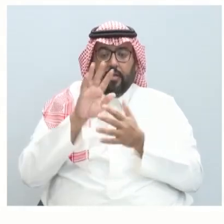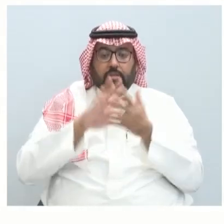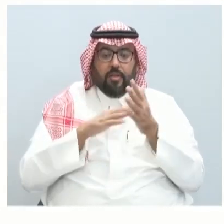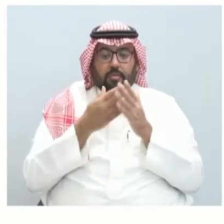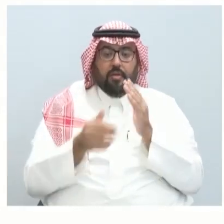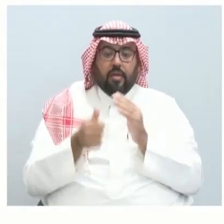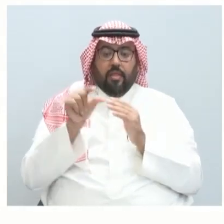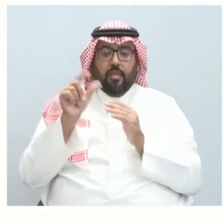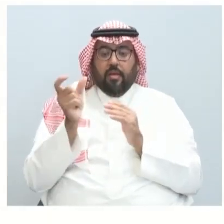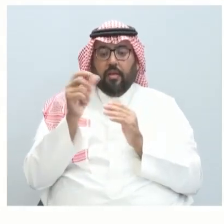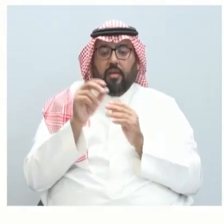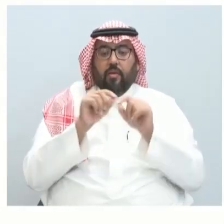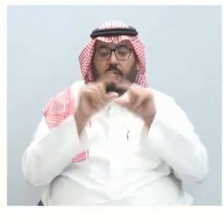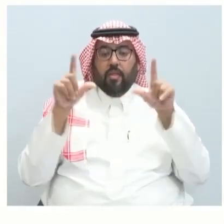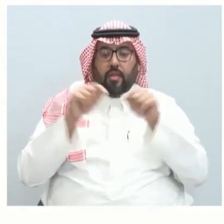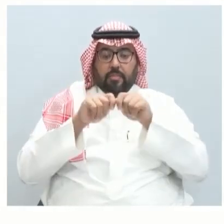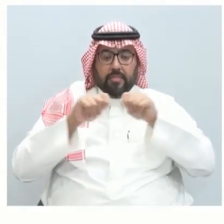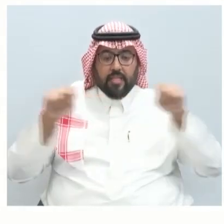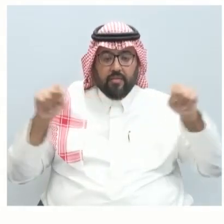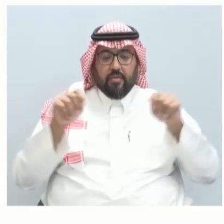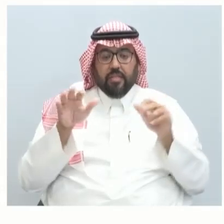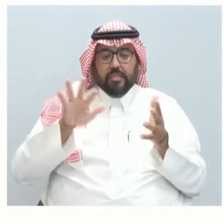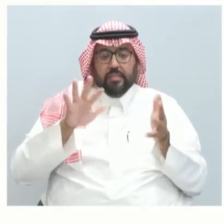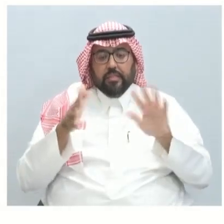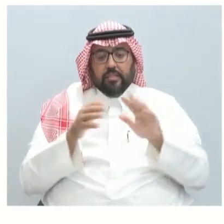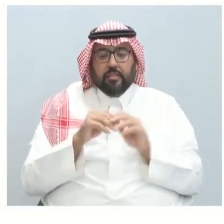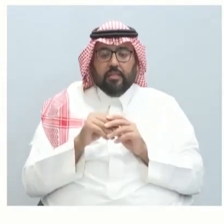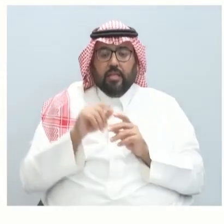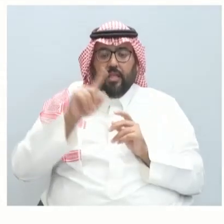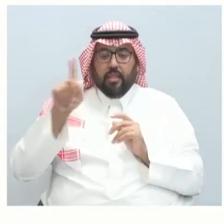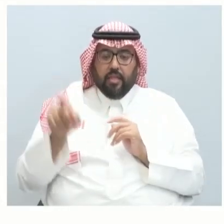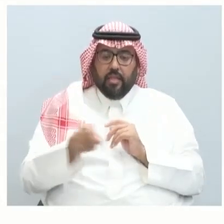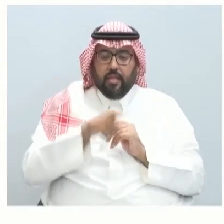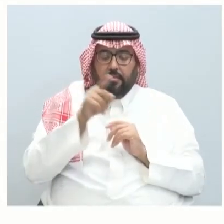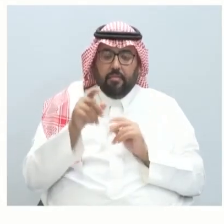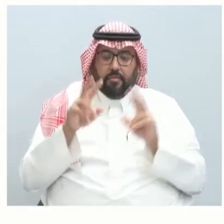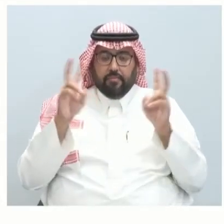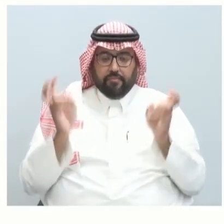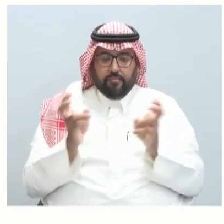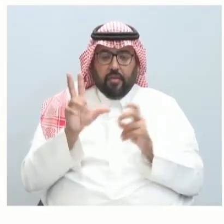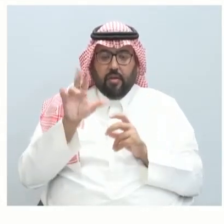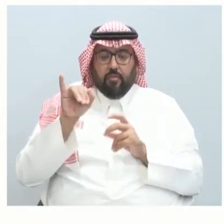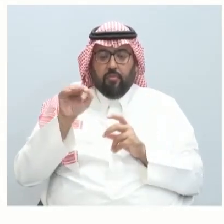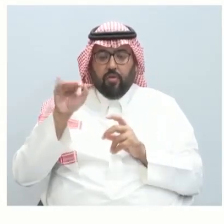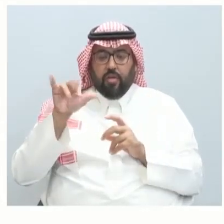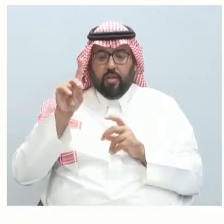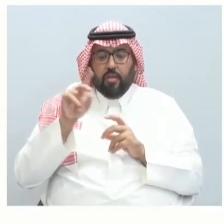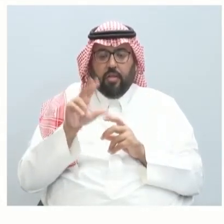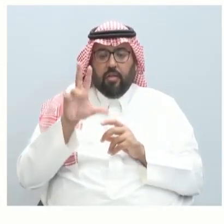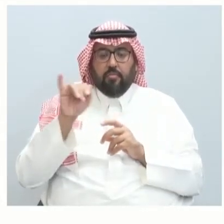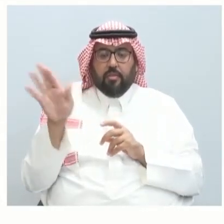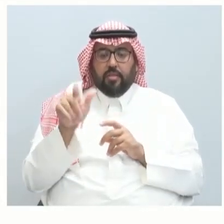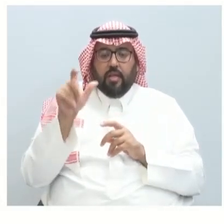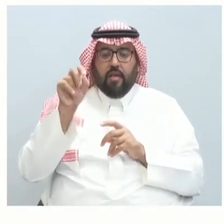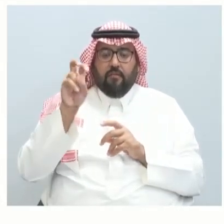ادناه يوضح المسافه التقريبيه حول الدائره نضع بين قوسين المحيط والمسافه